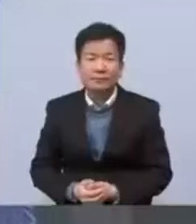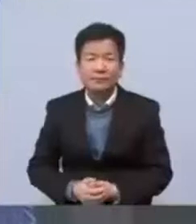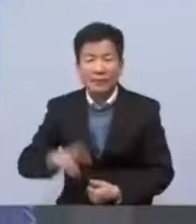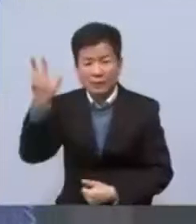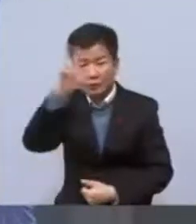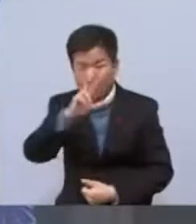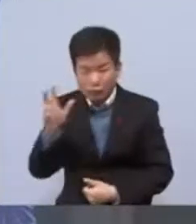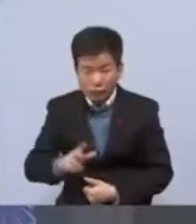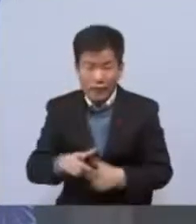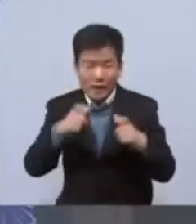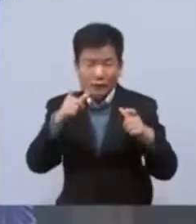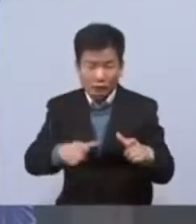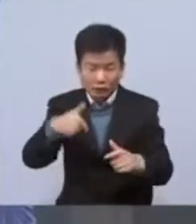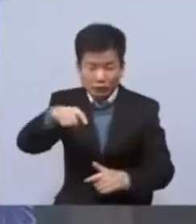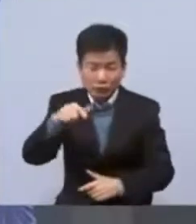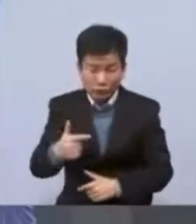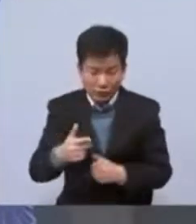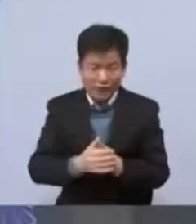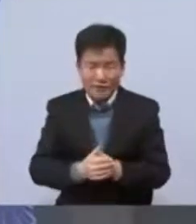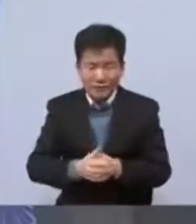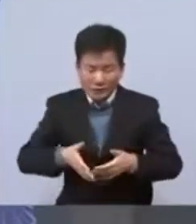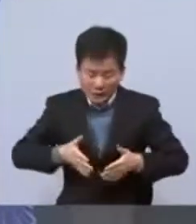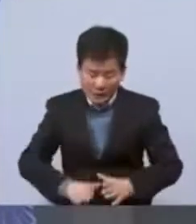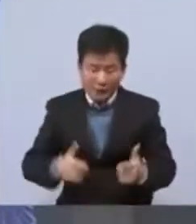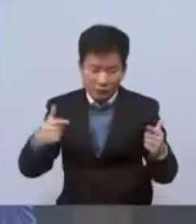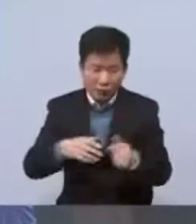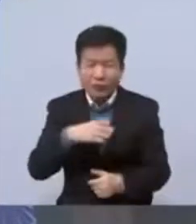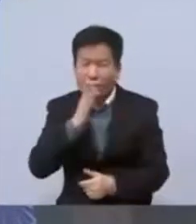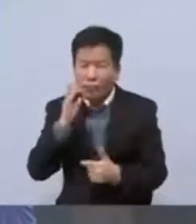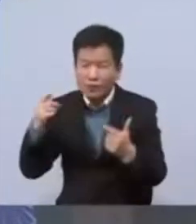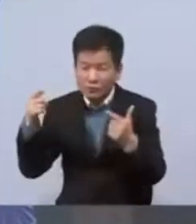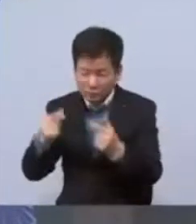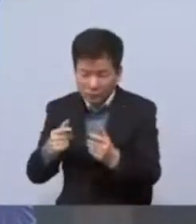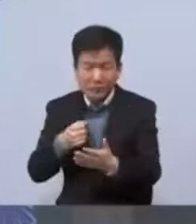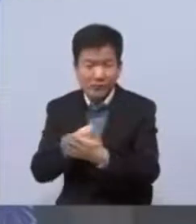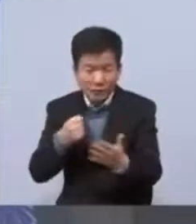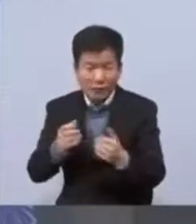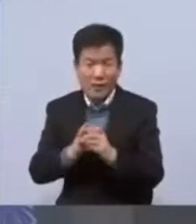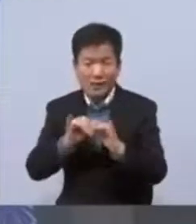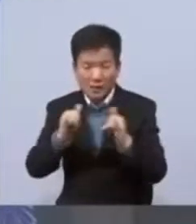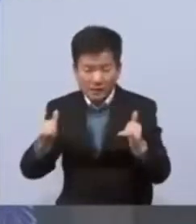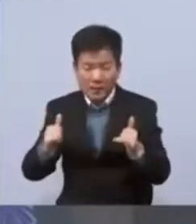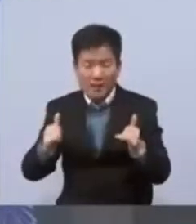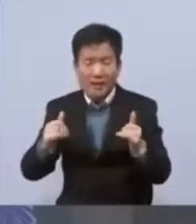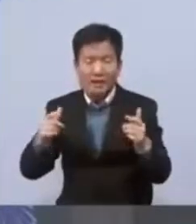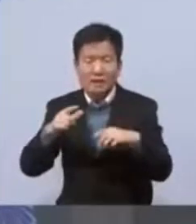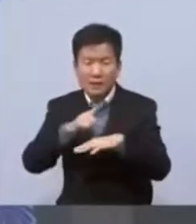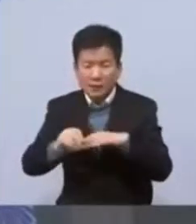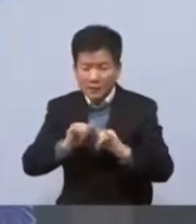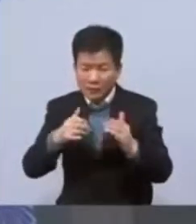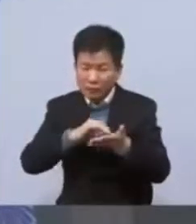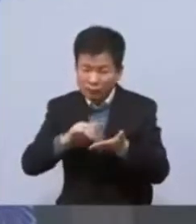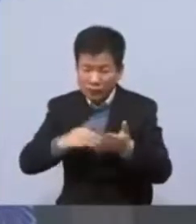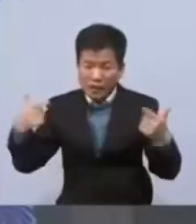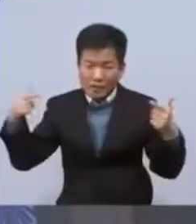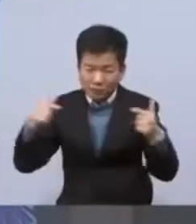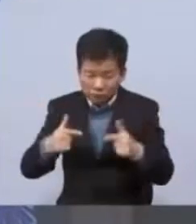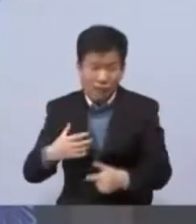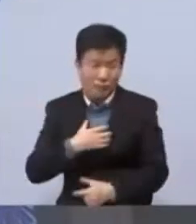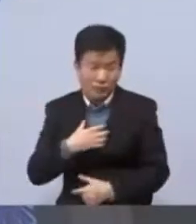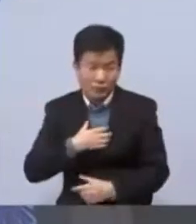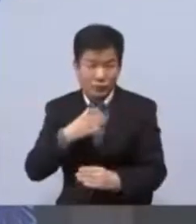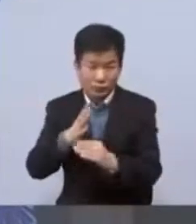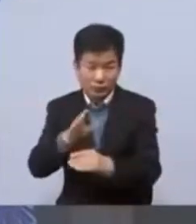전국의 군 단위의 자치단체 들은 저출산과 고령화로 인한 인구 감소로 지방 소멸 까지 걱정을 하고 있는데요